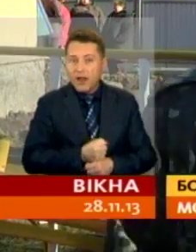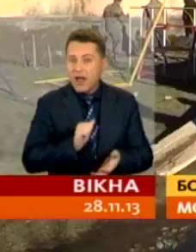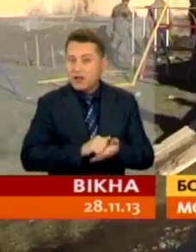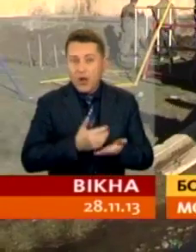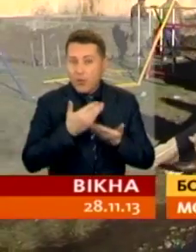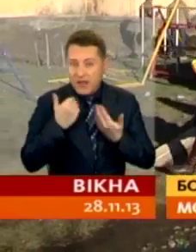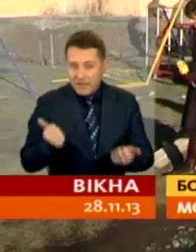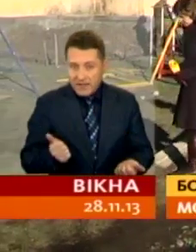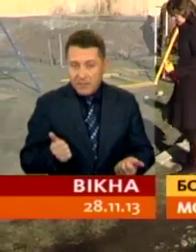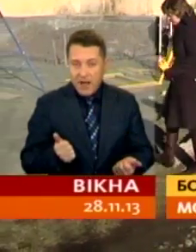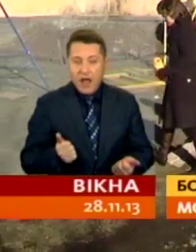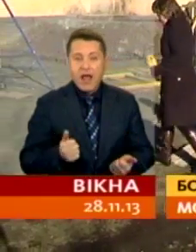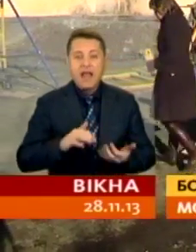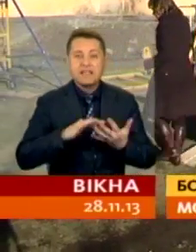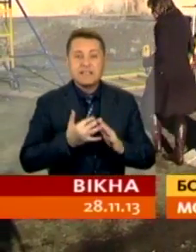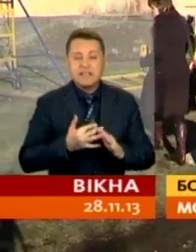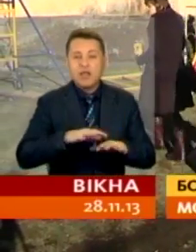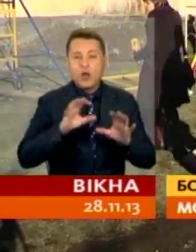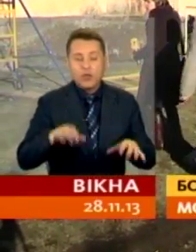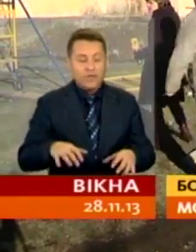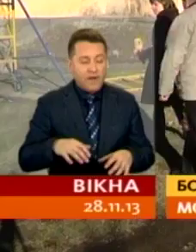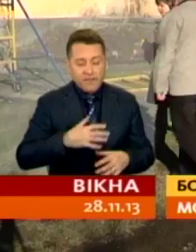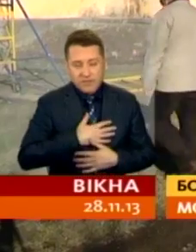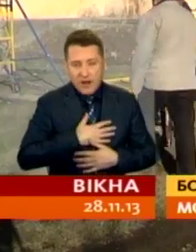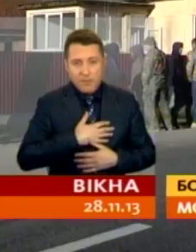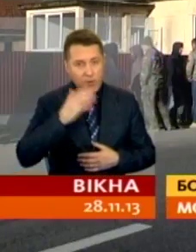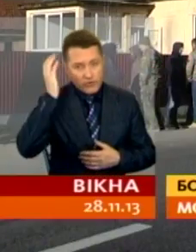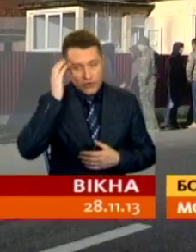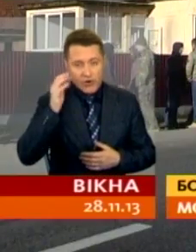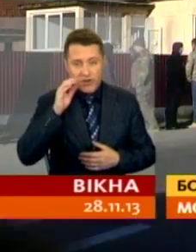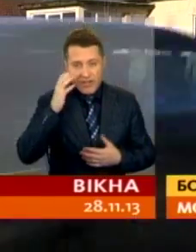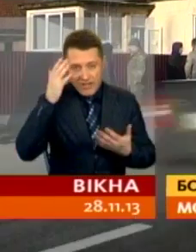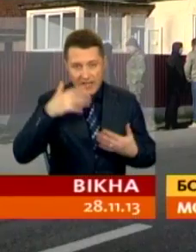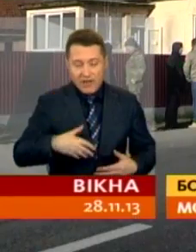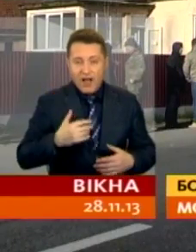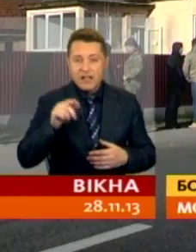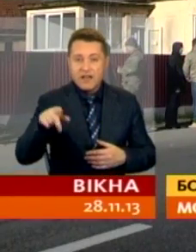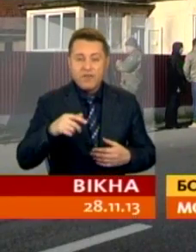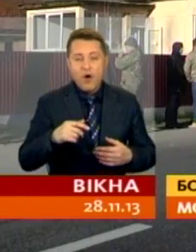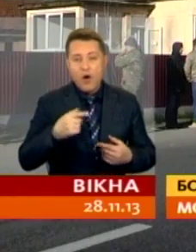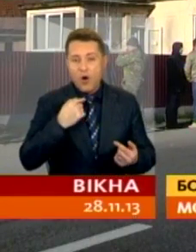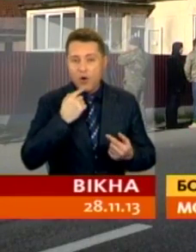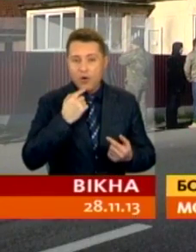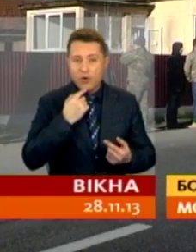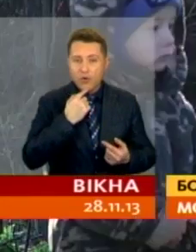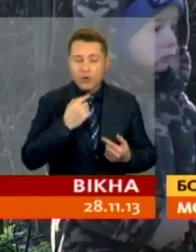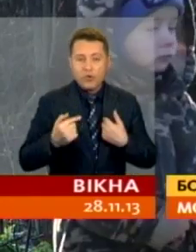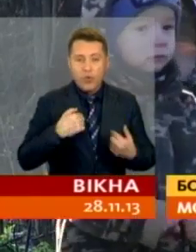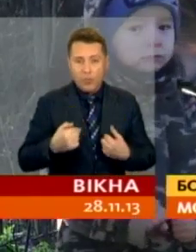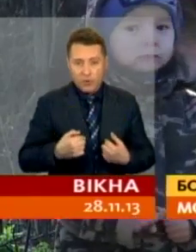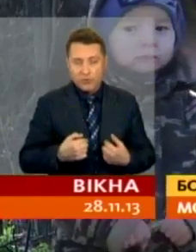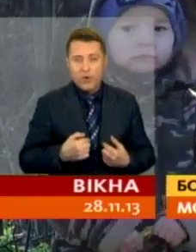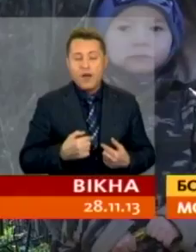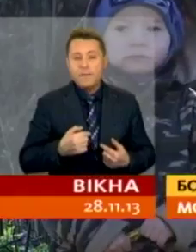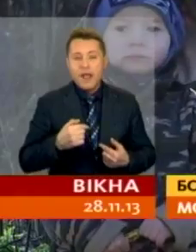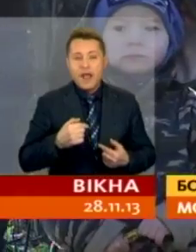все і розвалити. Сільський голова аж почорнів з того клопоту. Це ж таку кашу заварили люди, каже. Хоч адвокатів усім наймай. Але зупиняти не став,